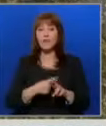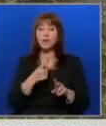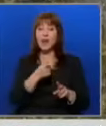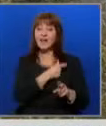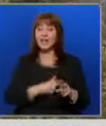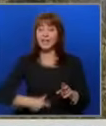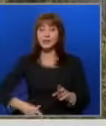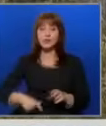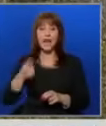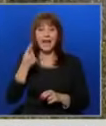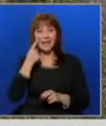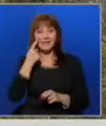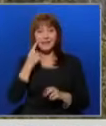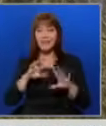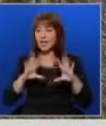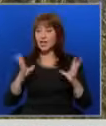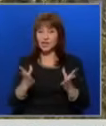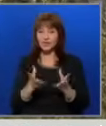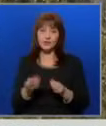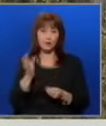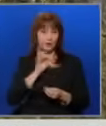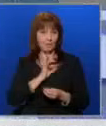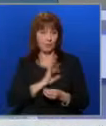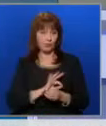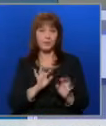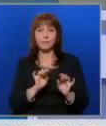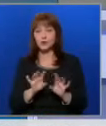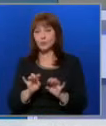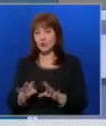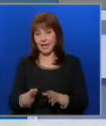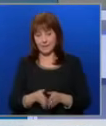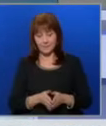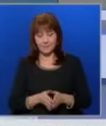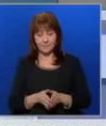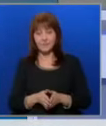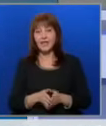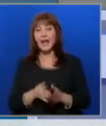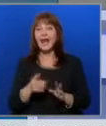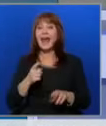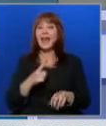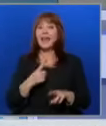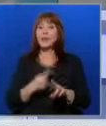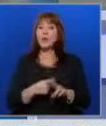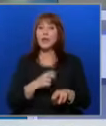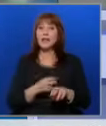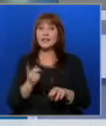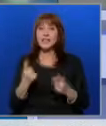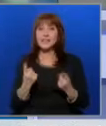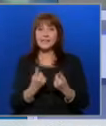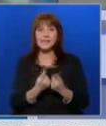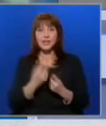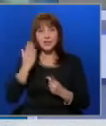и всички ще получим съобщение от БГ Алерт. Премиерът Николай Денков ще се срещне с министъра